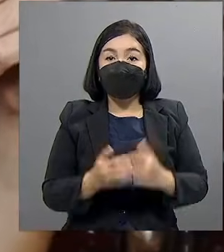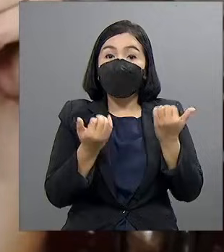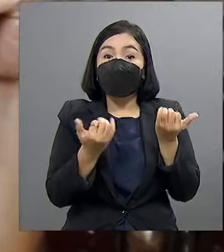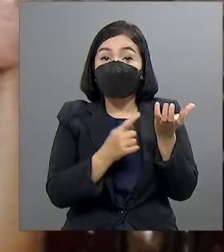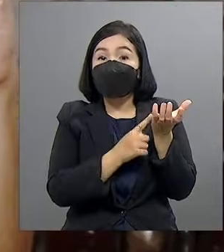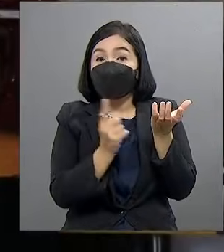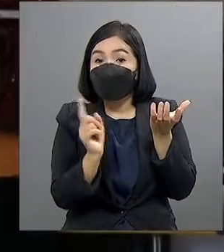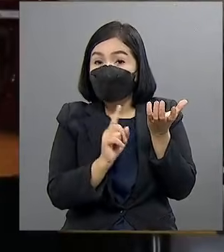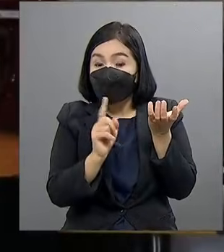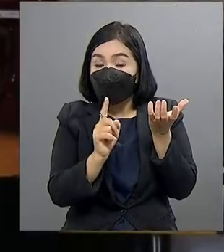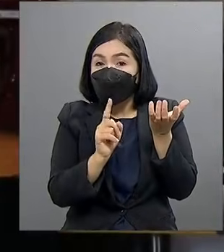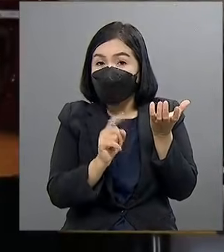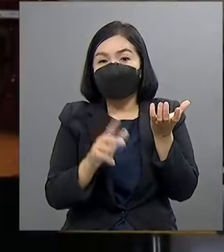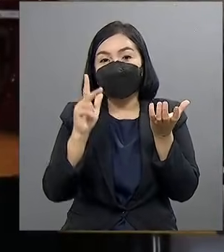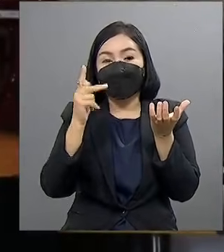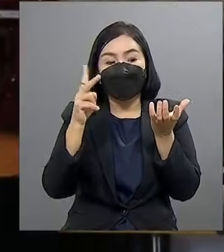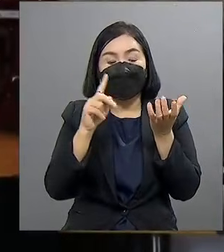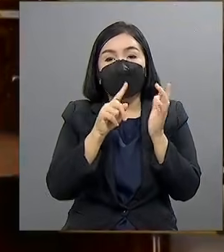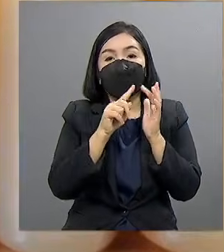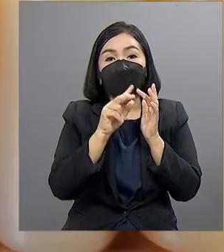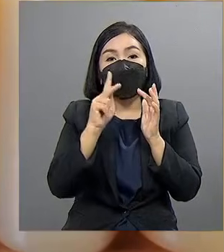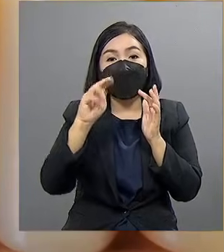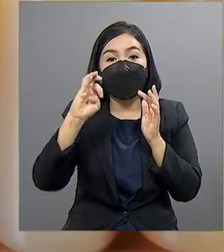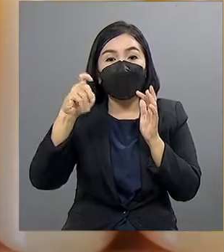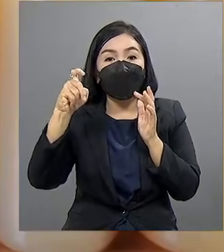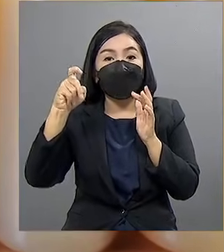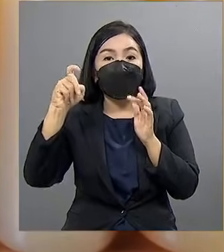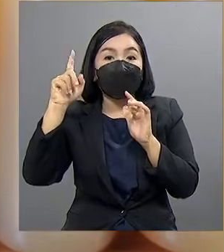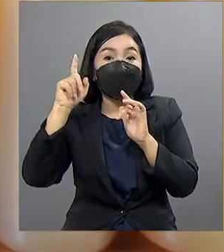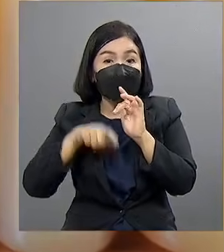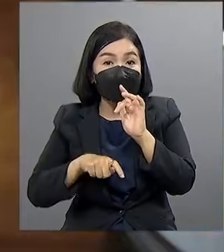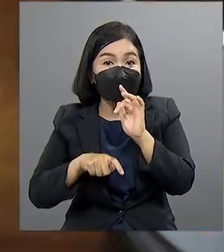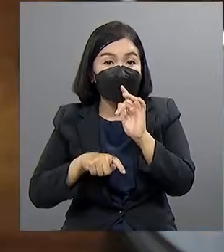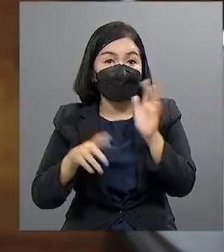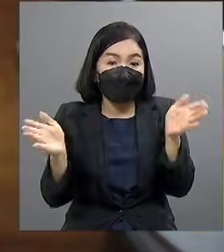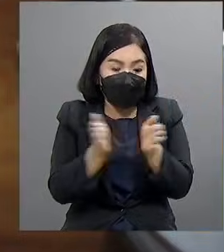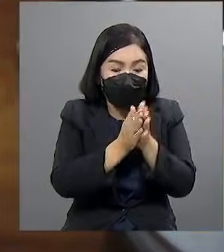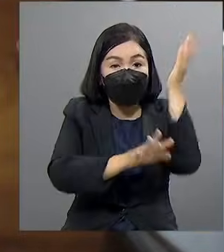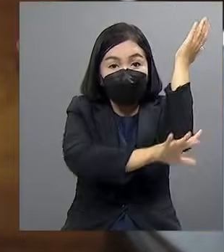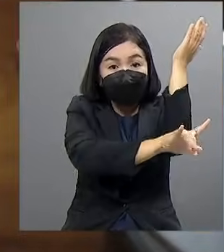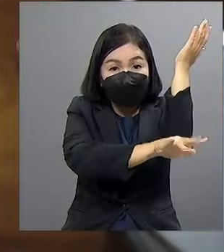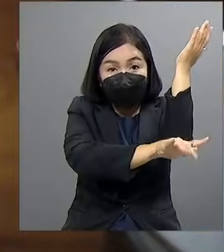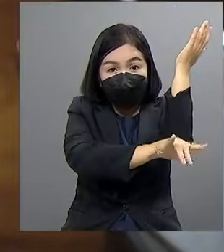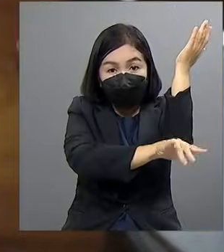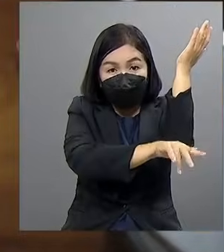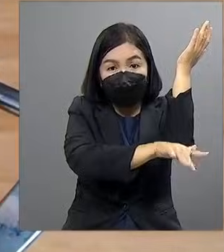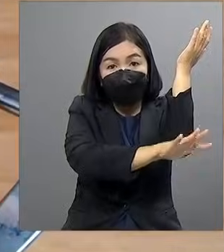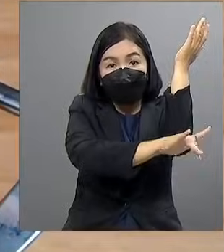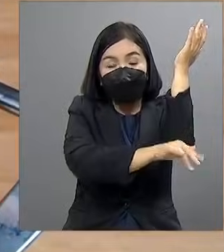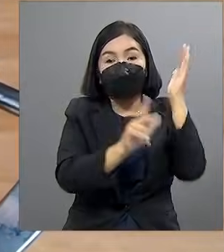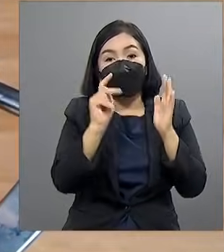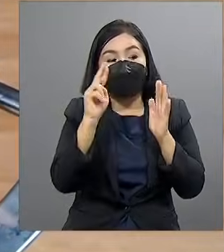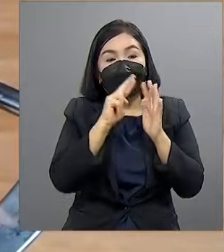คุกกี้กระชายครับครั้งแล้วเนี่ยผมแชร์วิธีการทำน้ำกระชายไปนะครับกากที่เราเหลือจากการคั้นน้ำ